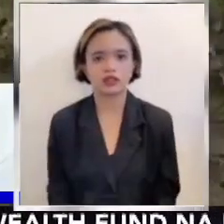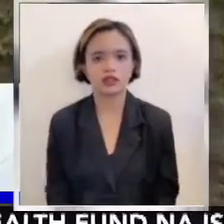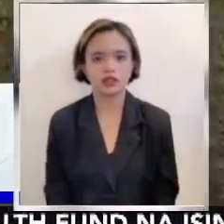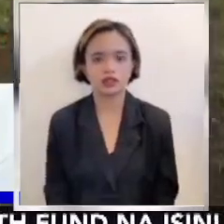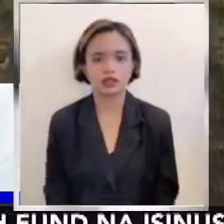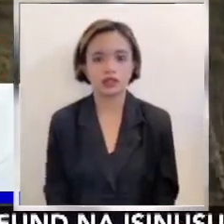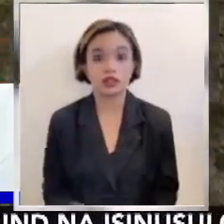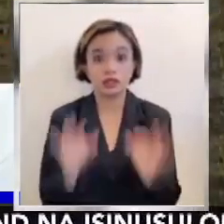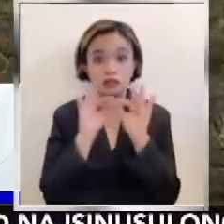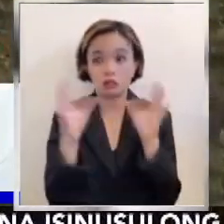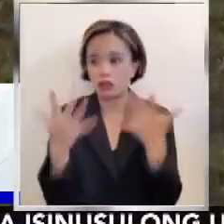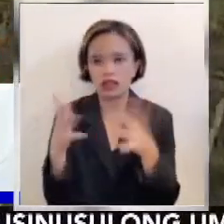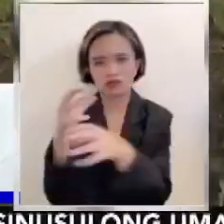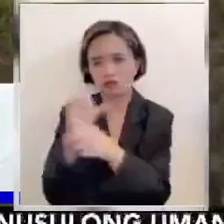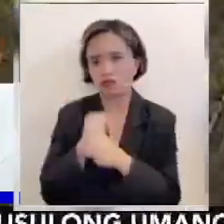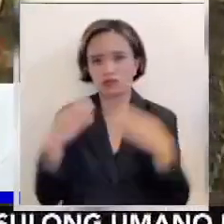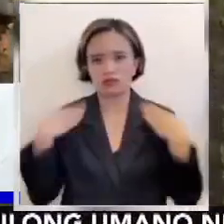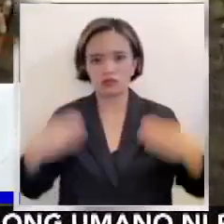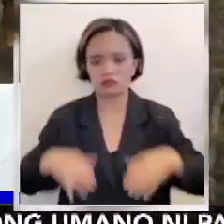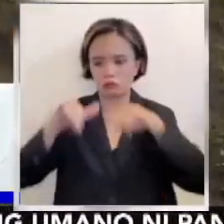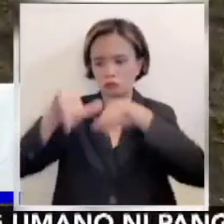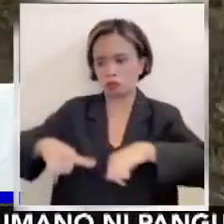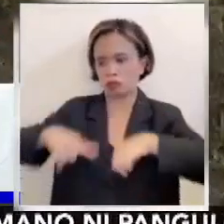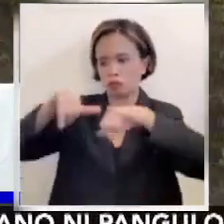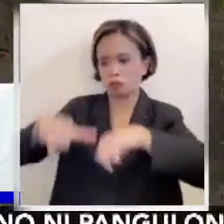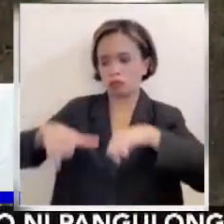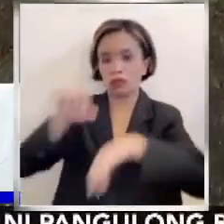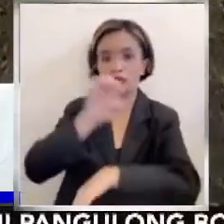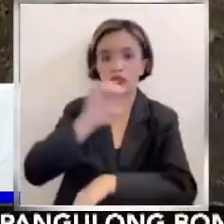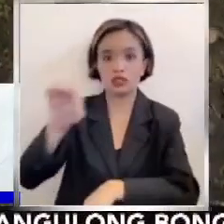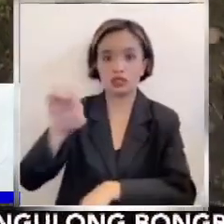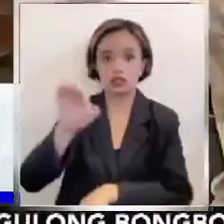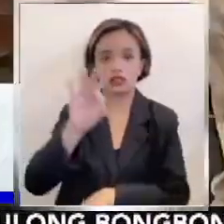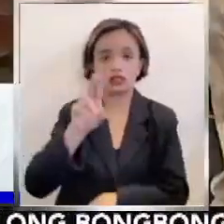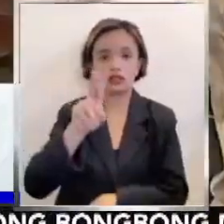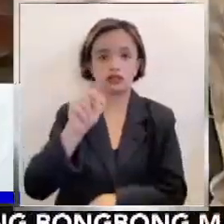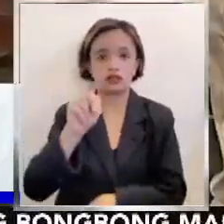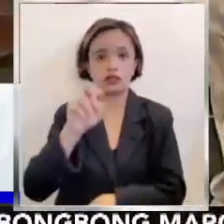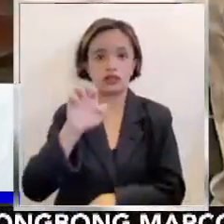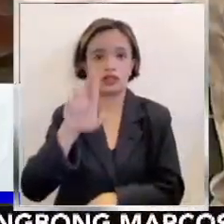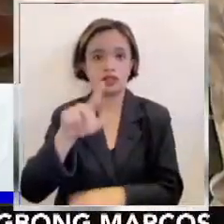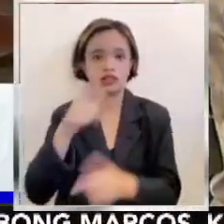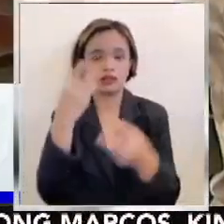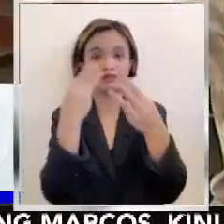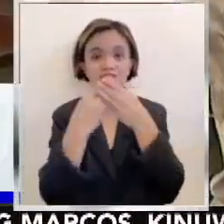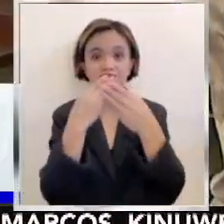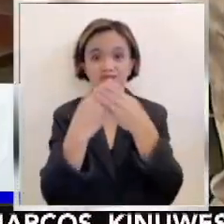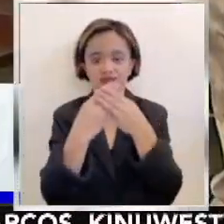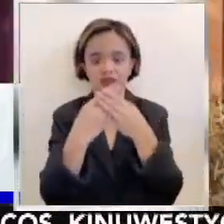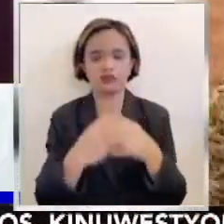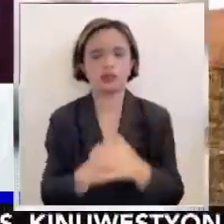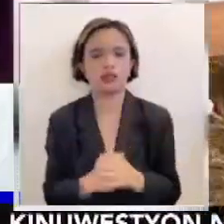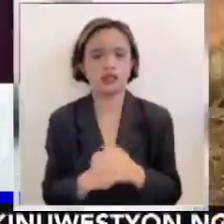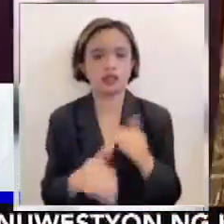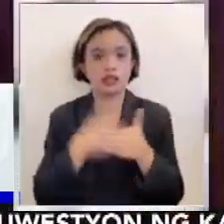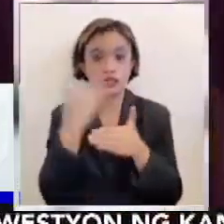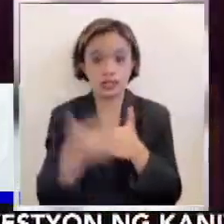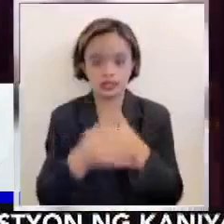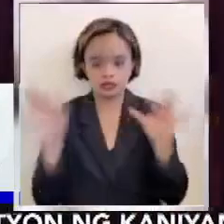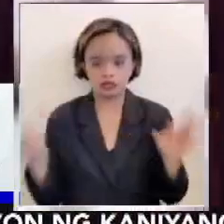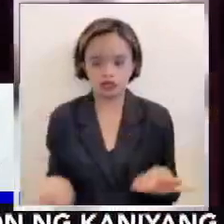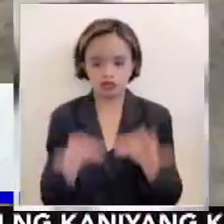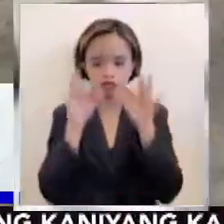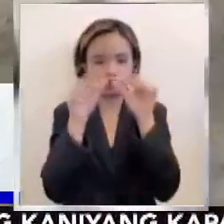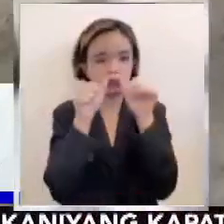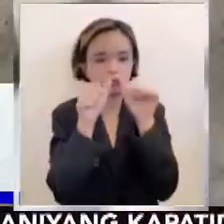kanila kaya natengga sa Eastern Funeral Services sa Muntinlupa. Kasunod ng misa at pagbabasbas ay